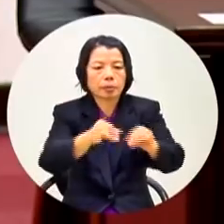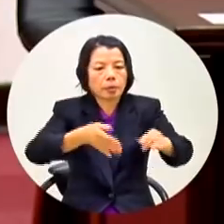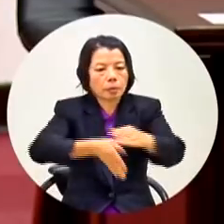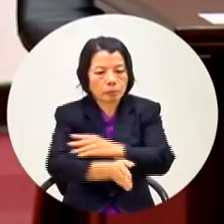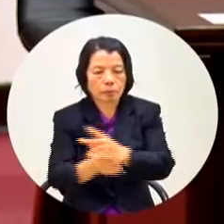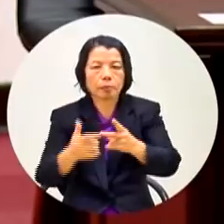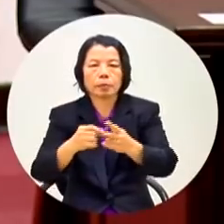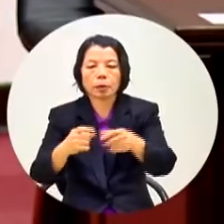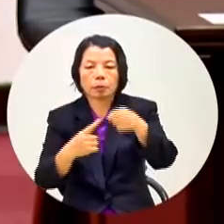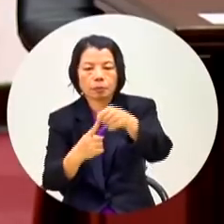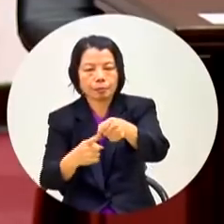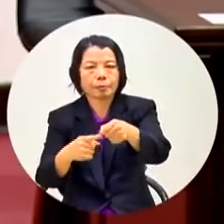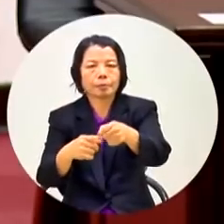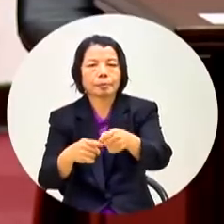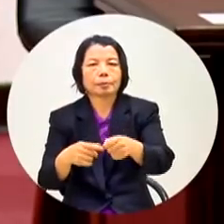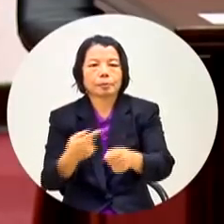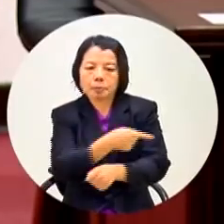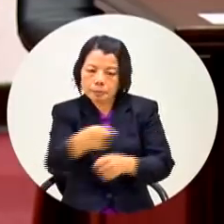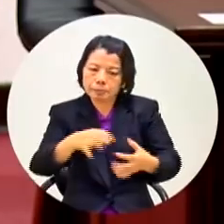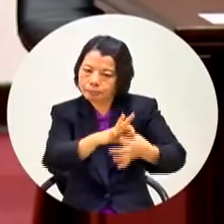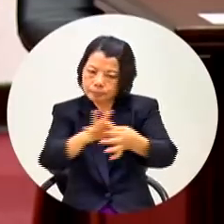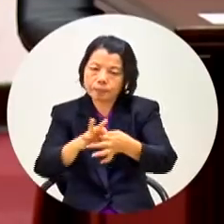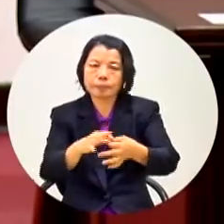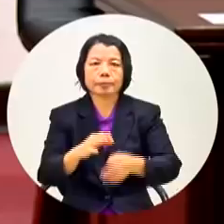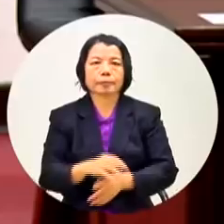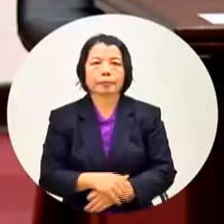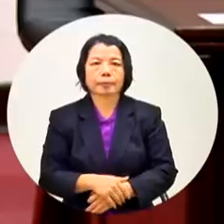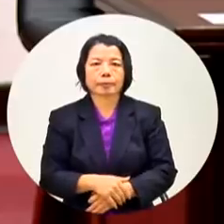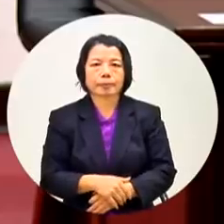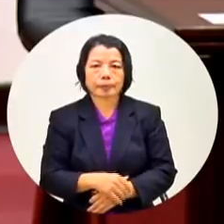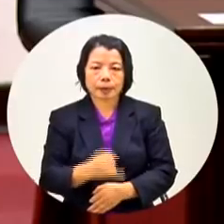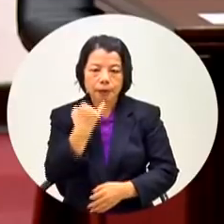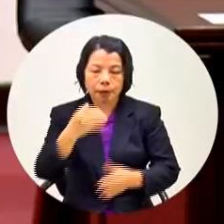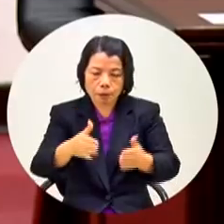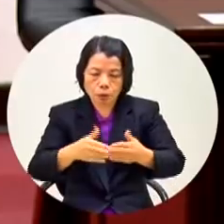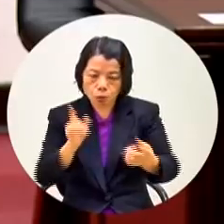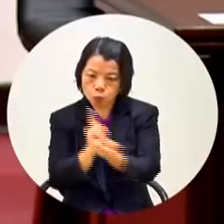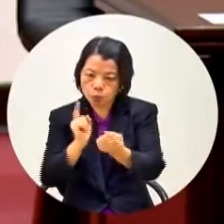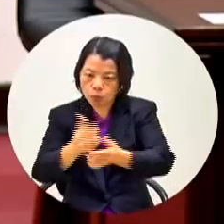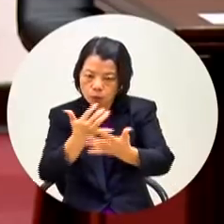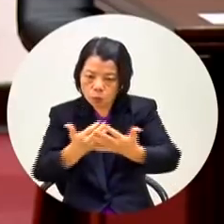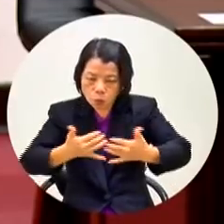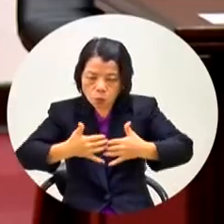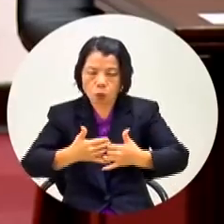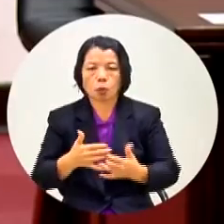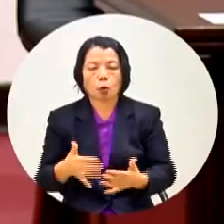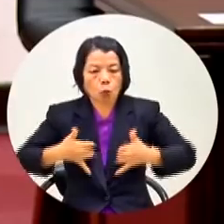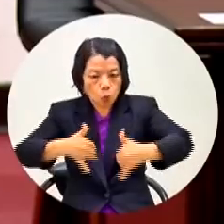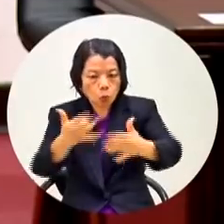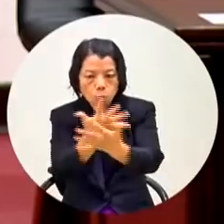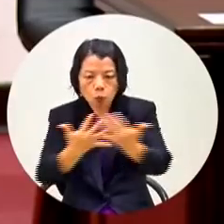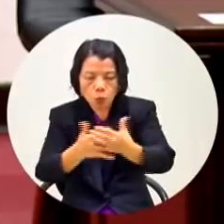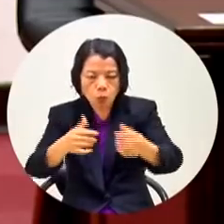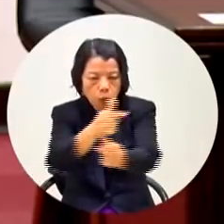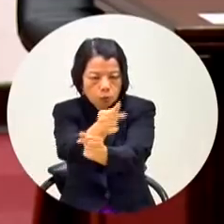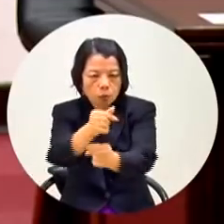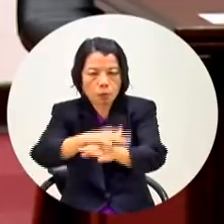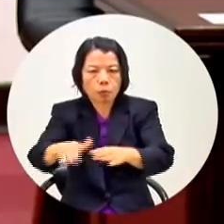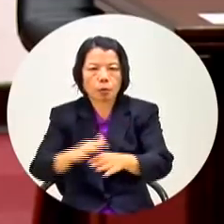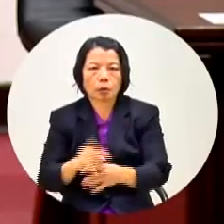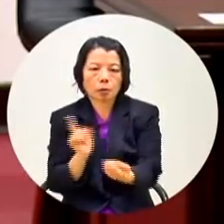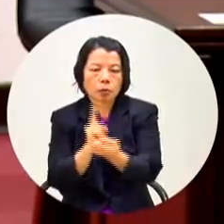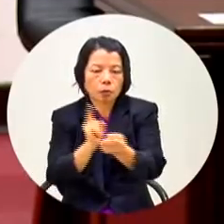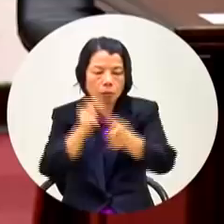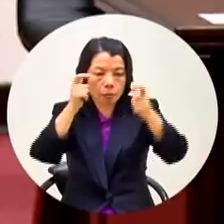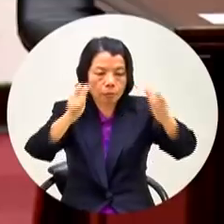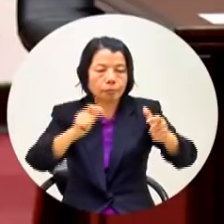办法来建构一个完善的路网，然后带动整个高雄的文化创意产业。因为这条的